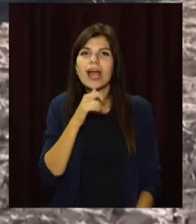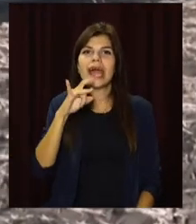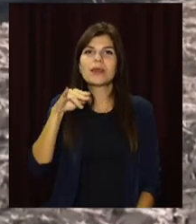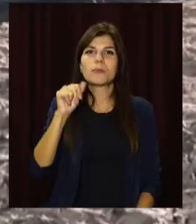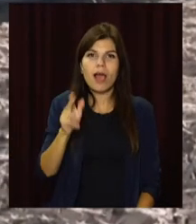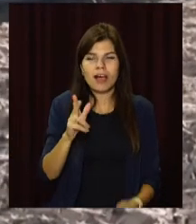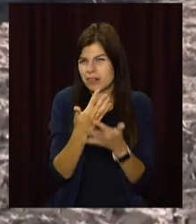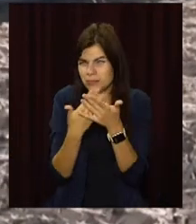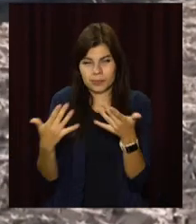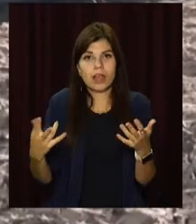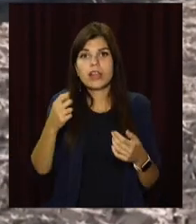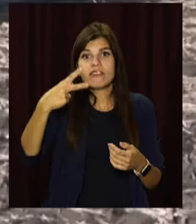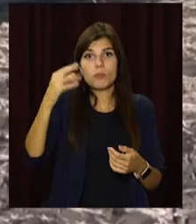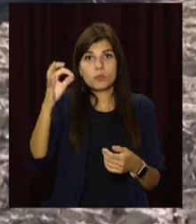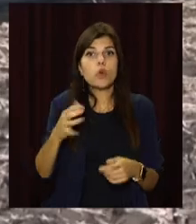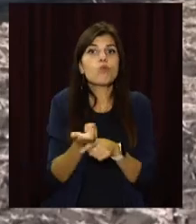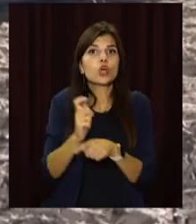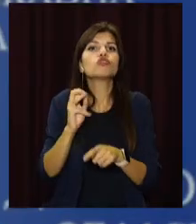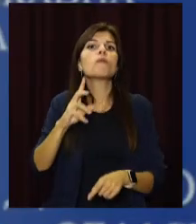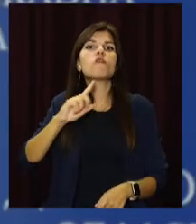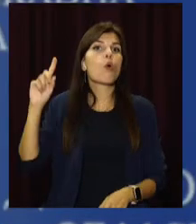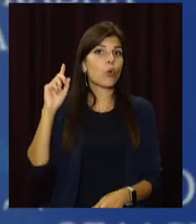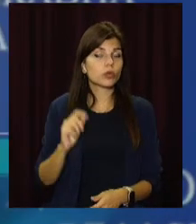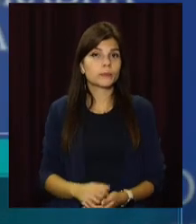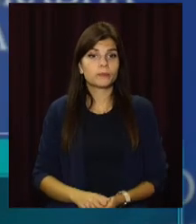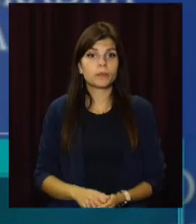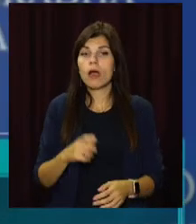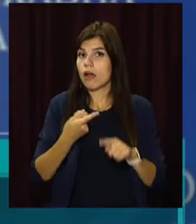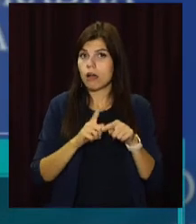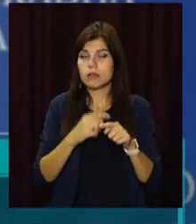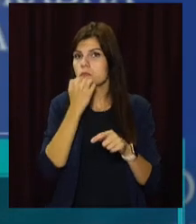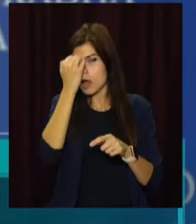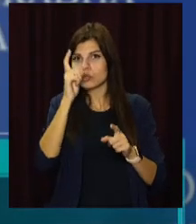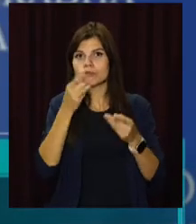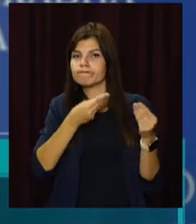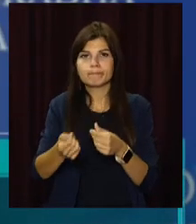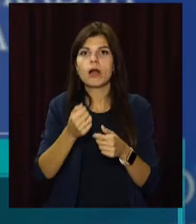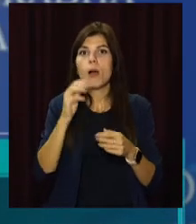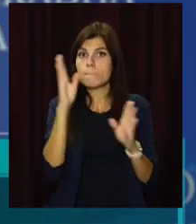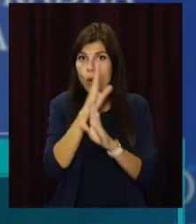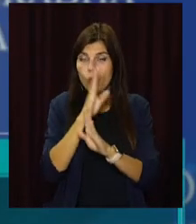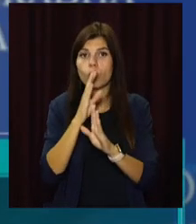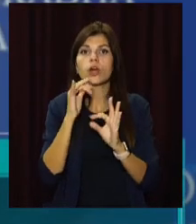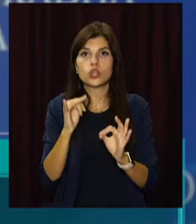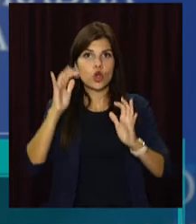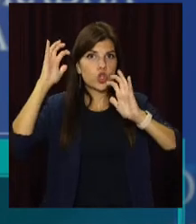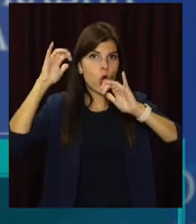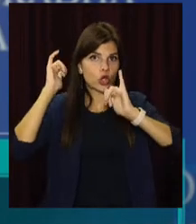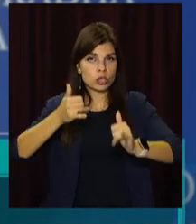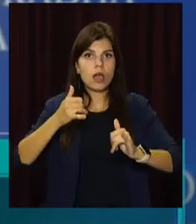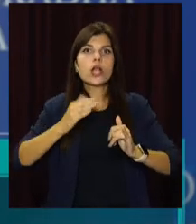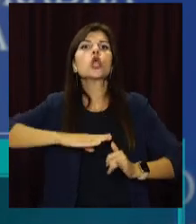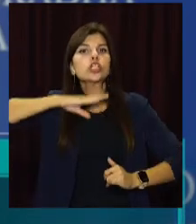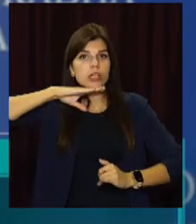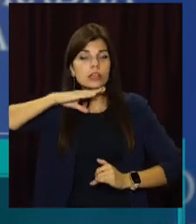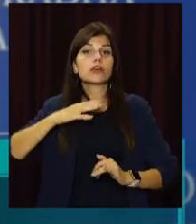на 20% більше, ніж торік. Цьому сприяла погода, зокрема, достатня кількість дощів. Також